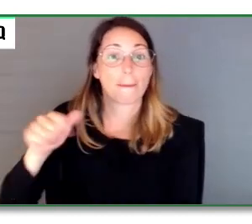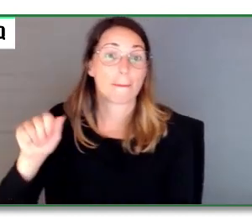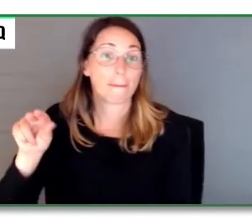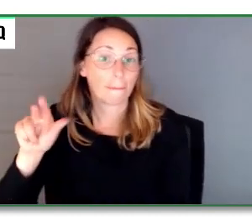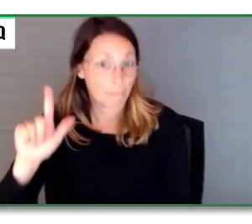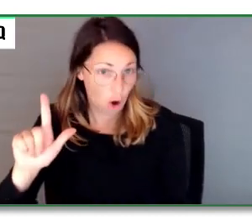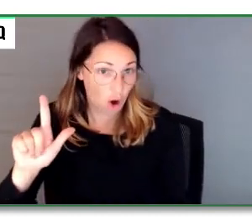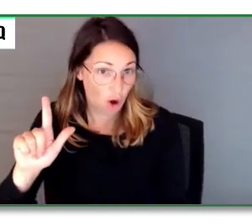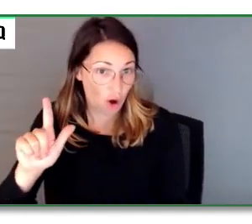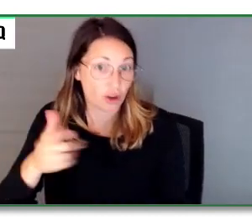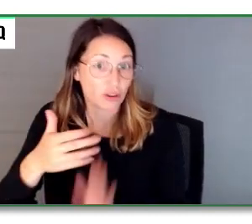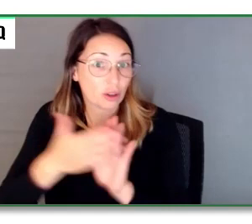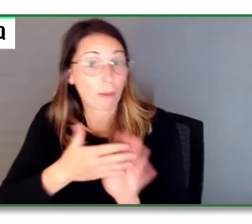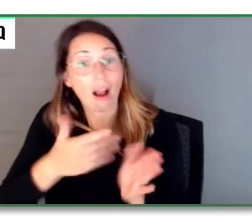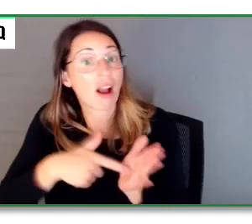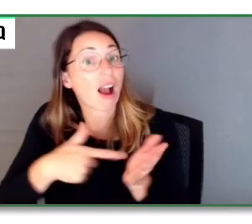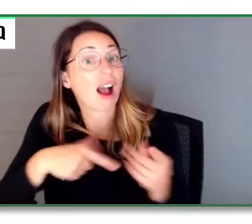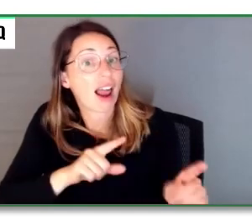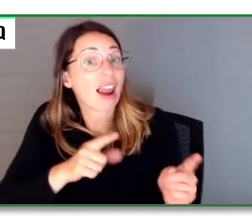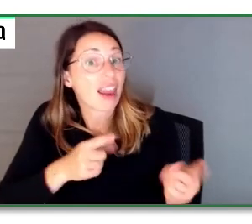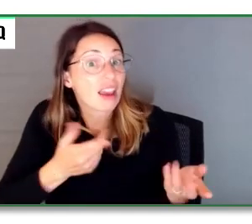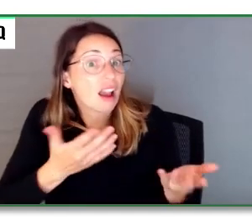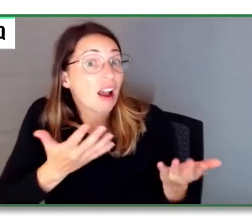a dit « Cette fin de semaine. » Alors,